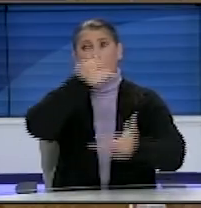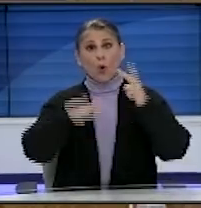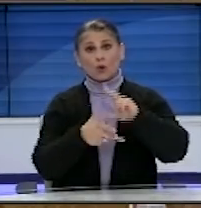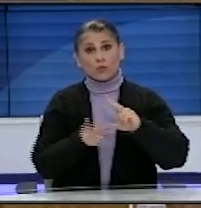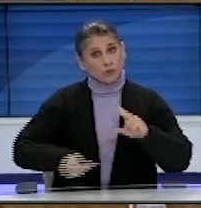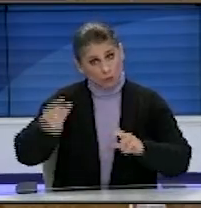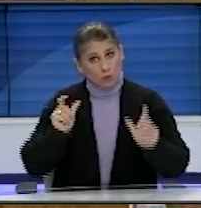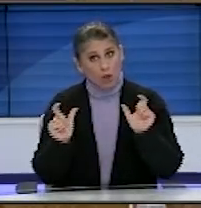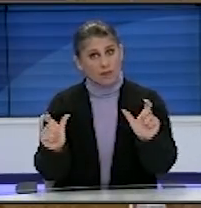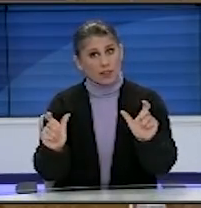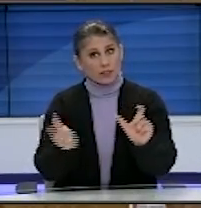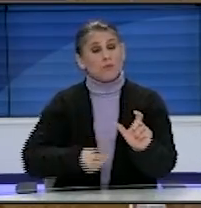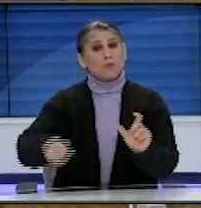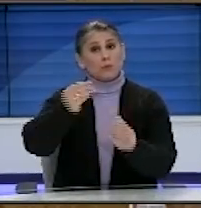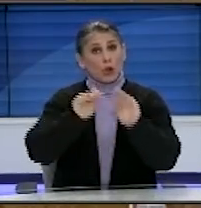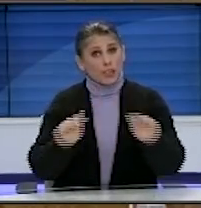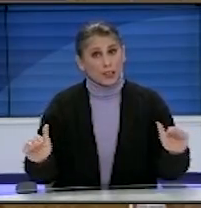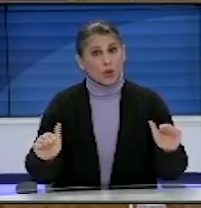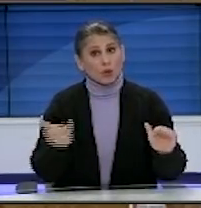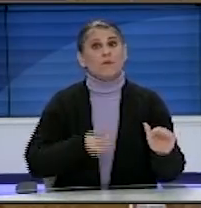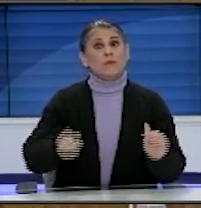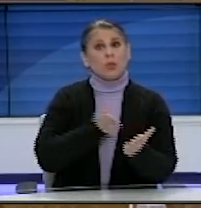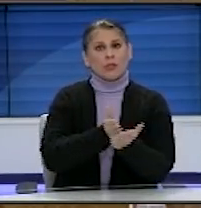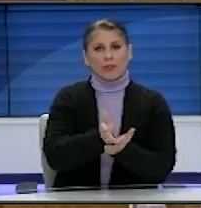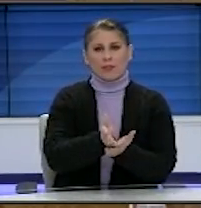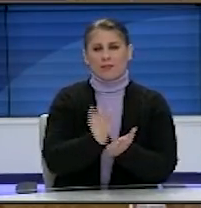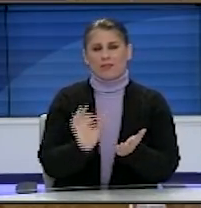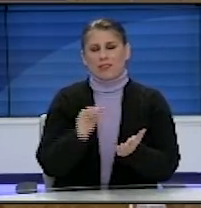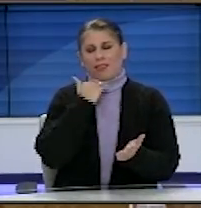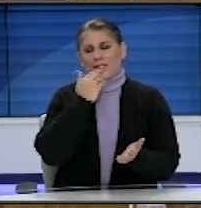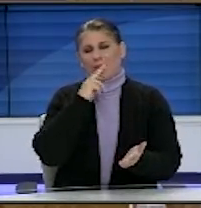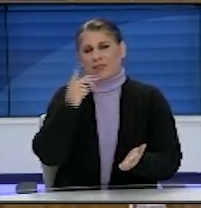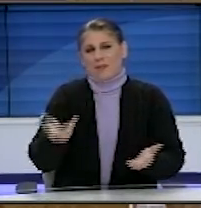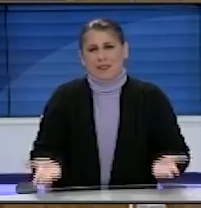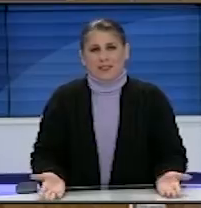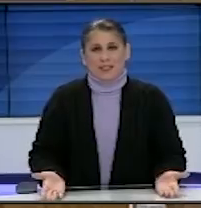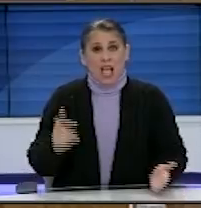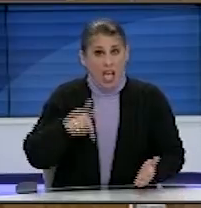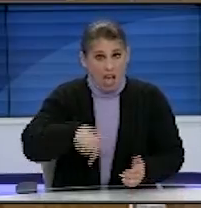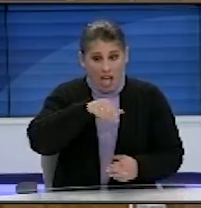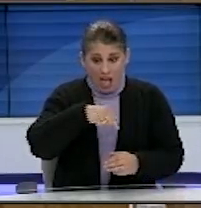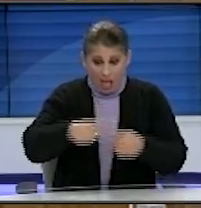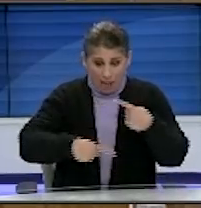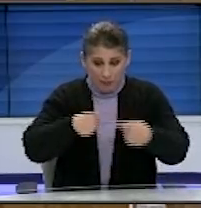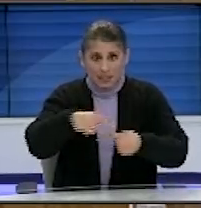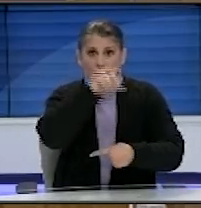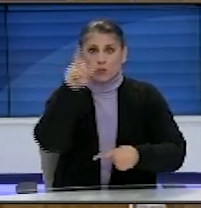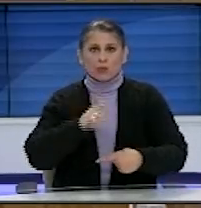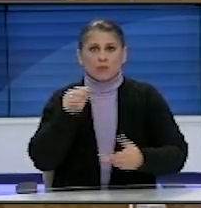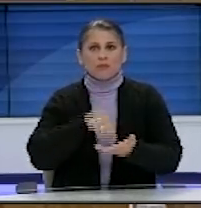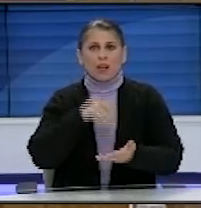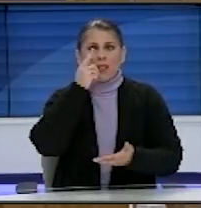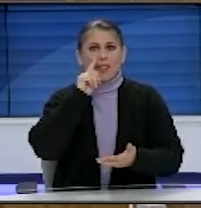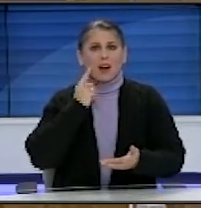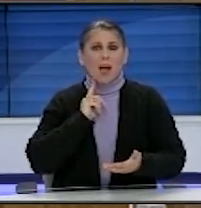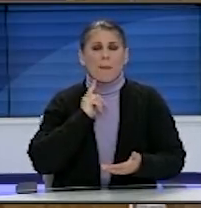ασφαλής, πιο ειρηνικός, πιο δίκαιος? Φυσικά και δεν μπορεί, γιατί αυτό που ζούμε είναι ένα ακόμη δράμα,